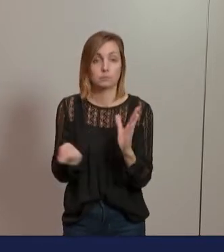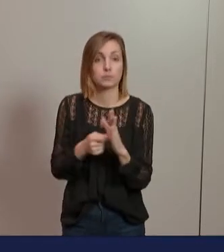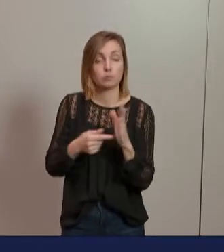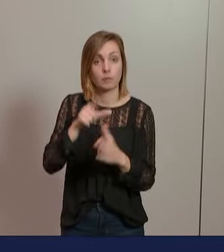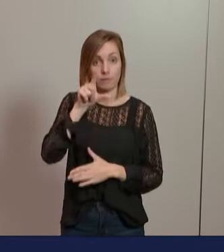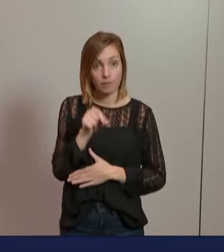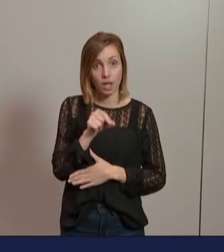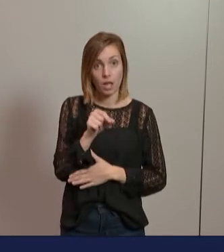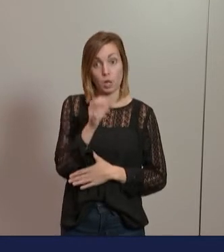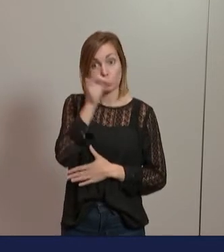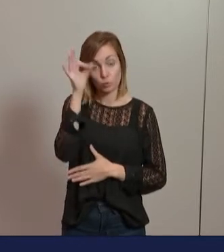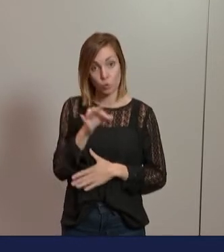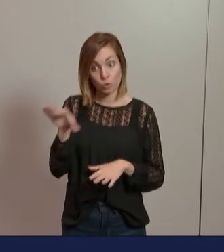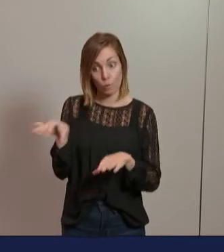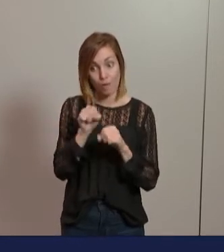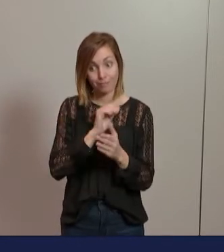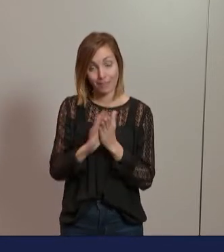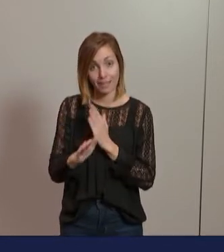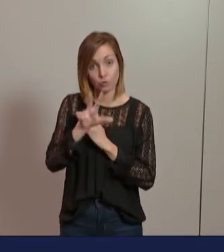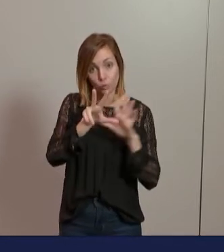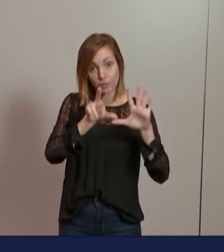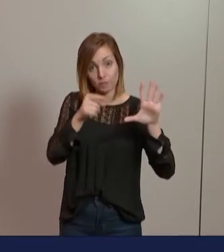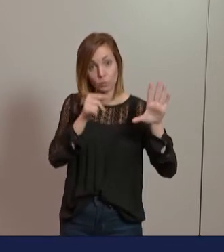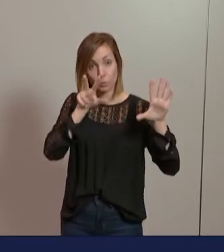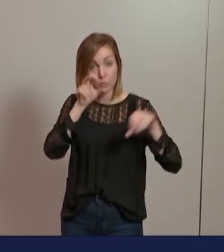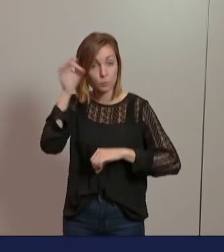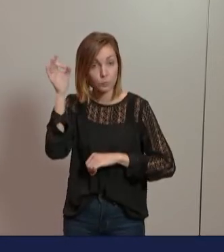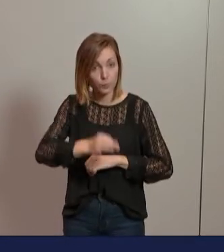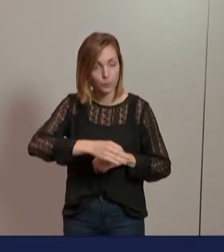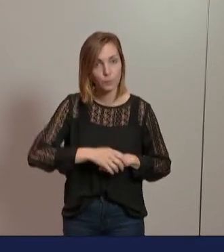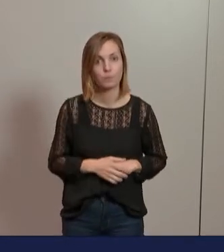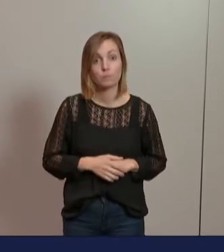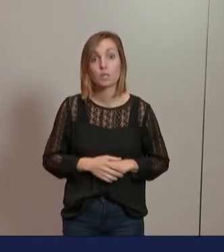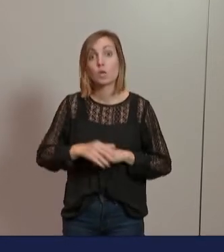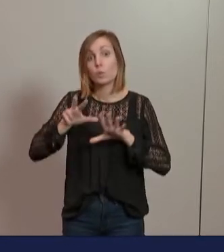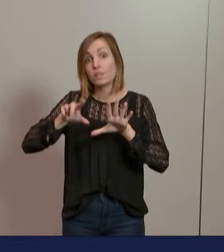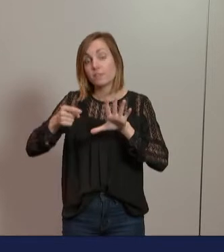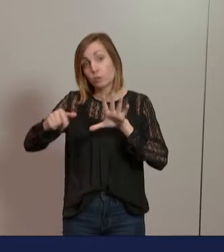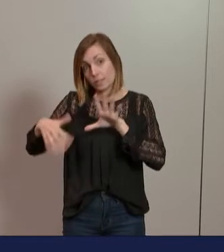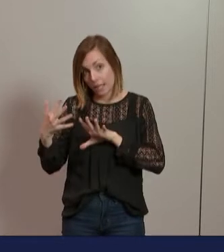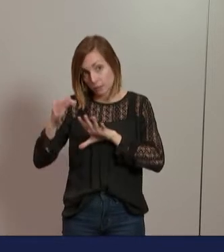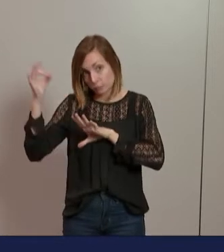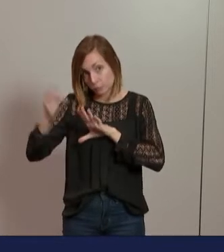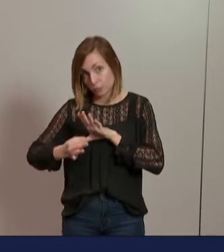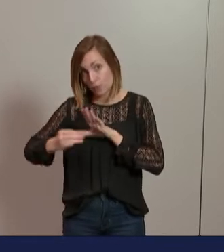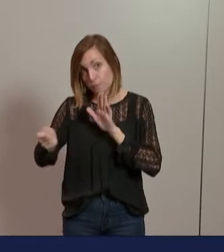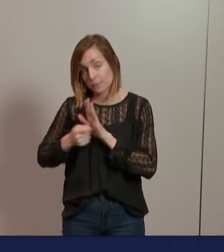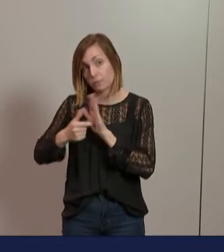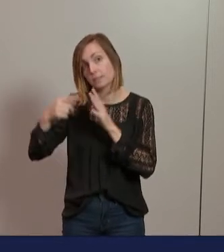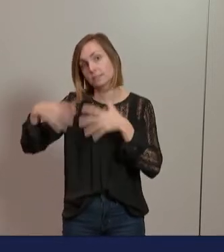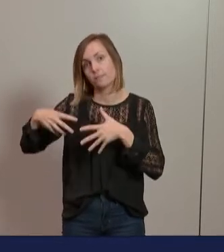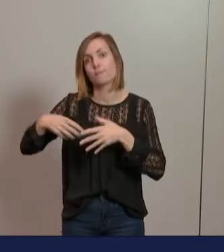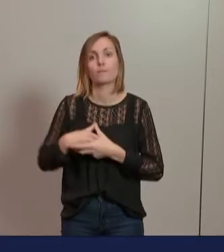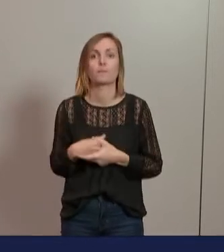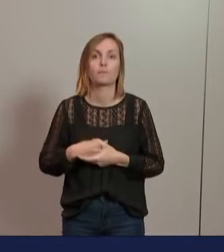un taux d'emploi direct de 8,8%. On avait 8,15% en 2019.